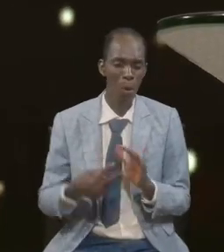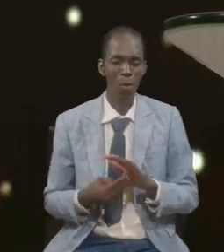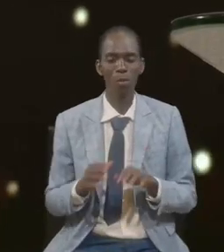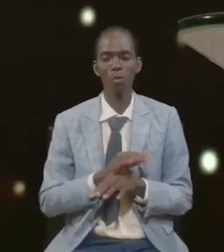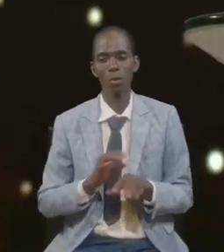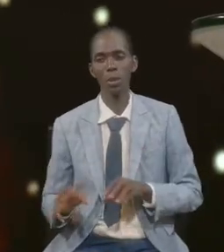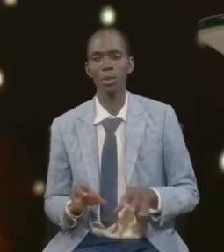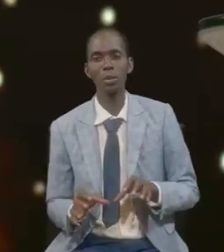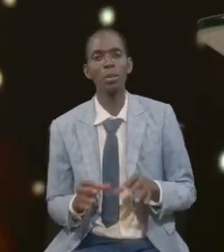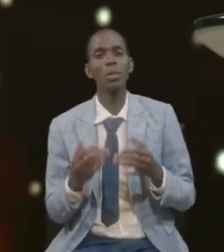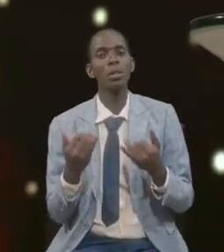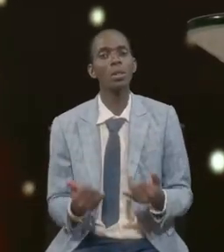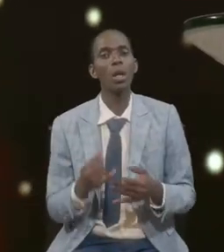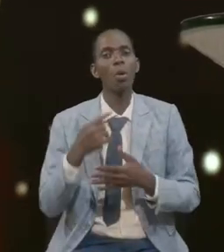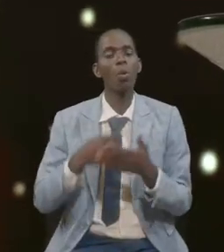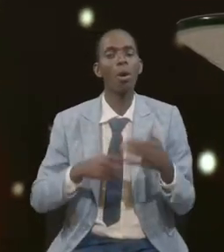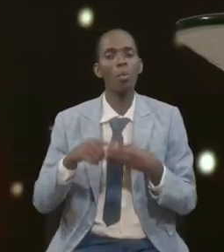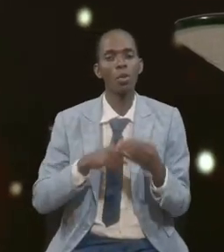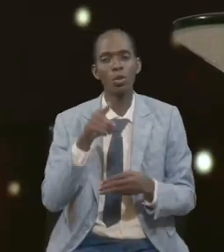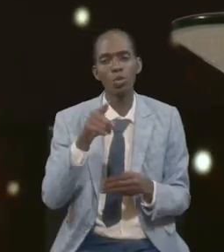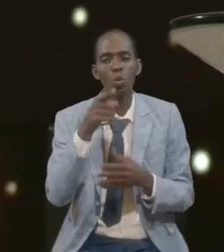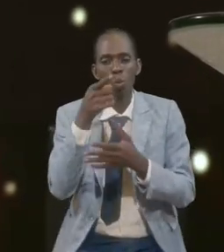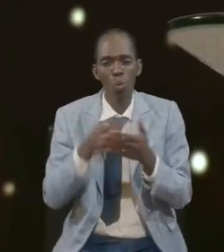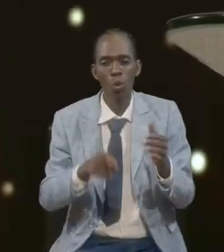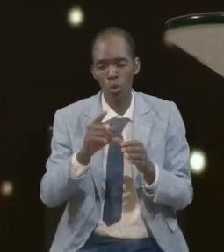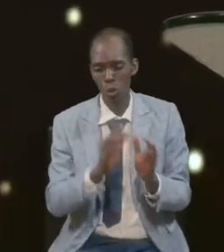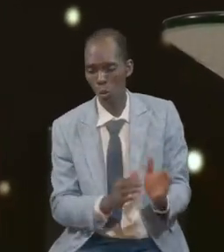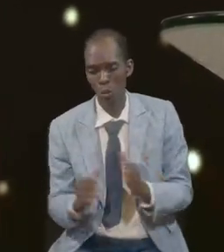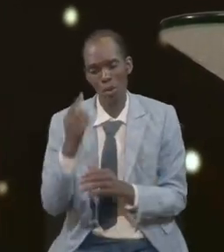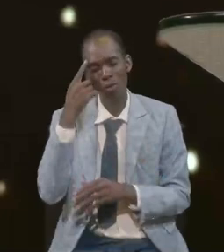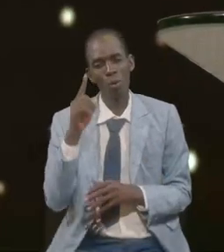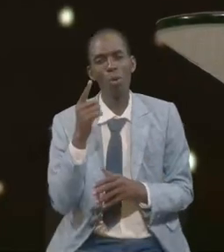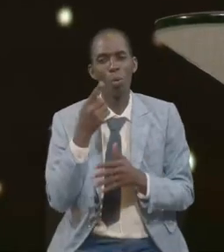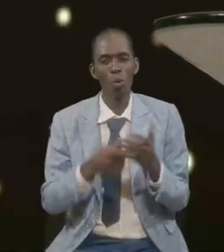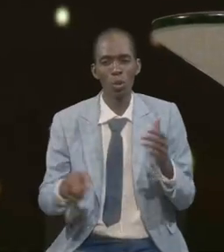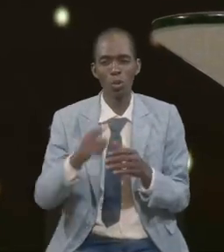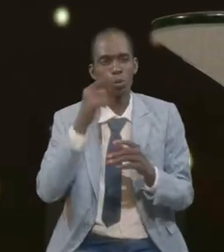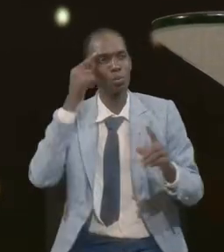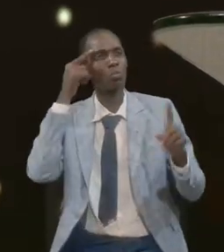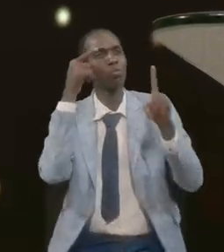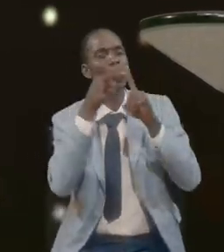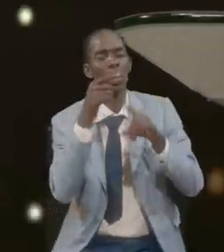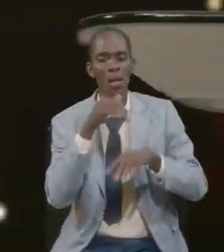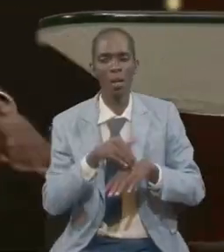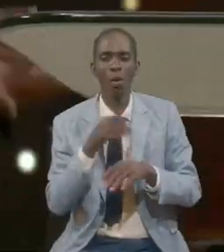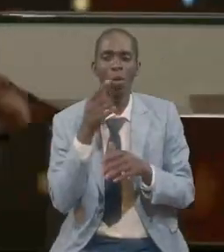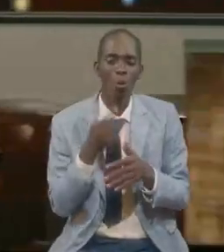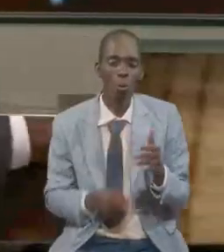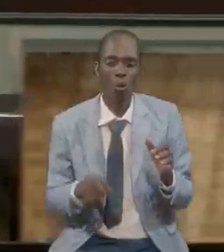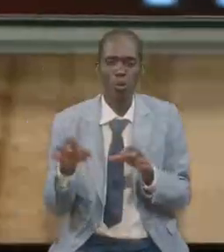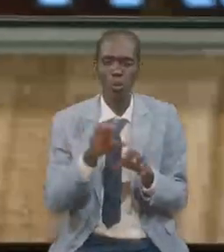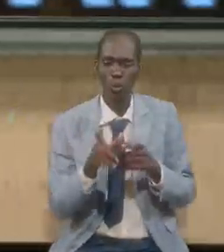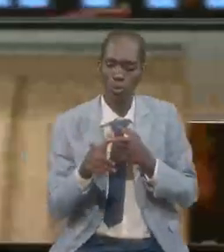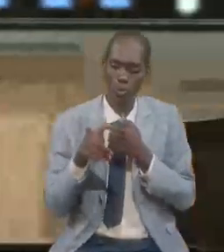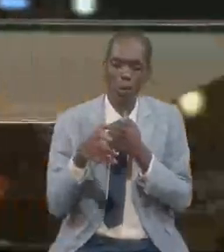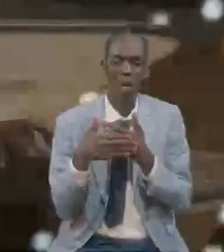uniquement pour la terre. Pensez à votre vie. Vous planifiez pourquoi? Quels sont